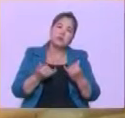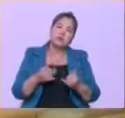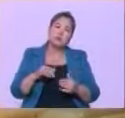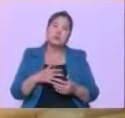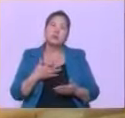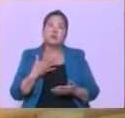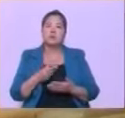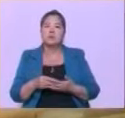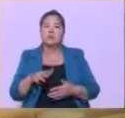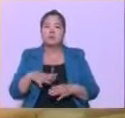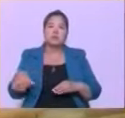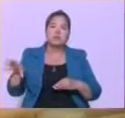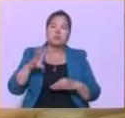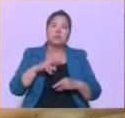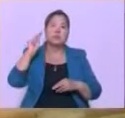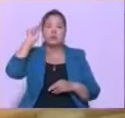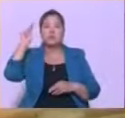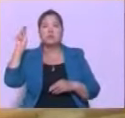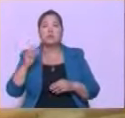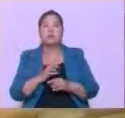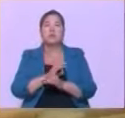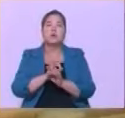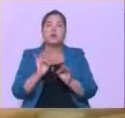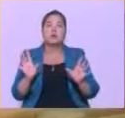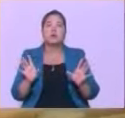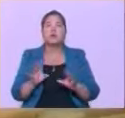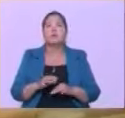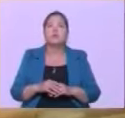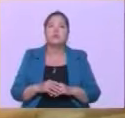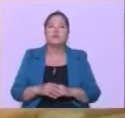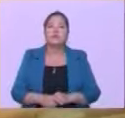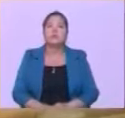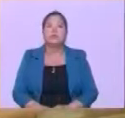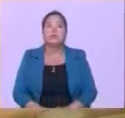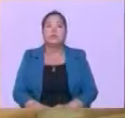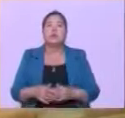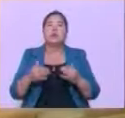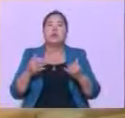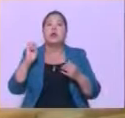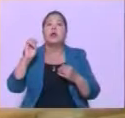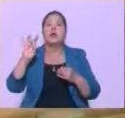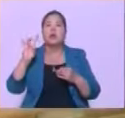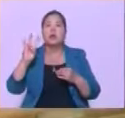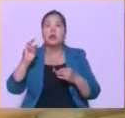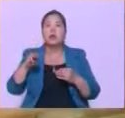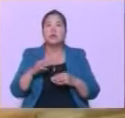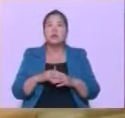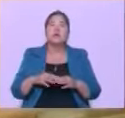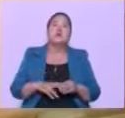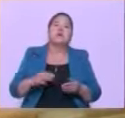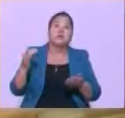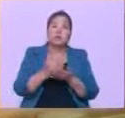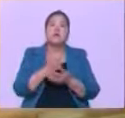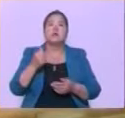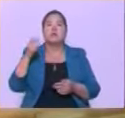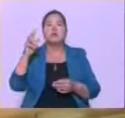школы, от всего сердца поздравляю учителей с праздником. На ЕНТ я выбрала биологию и химию, и в будущем хочу стать врачом. Планирую